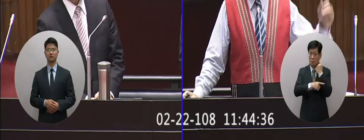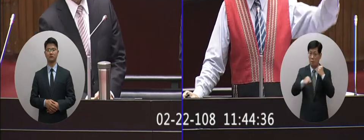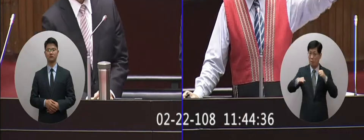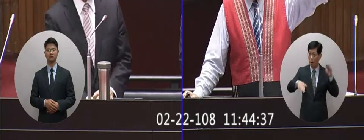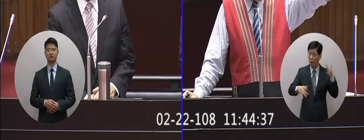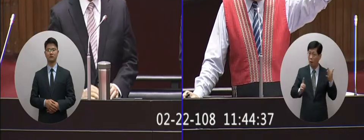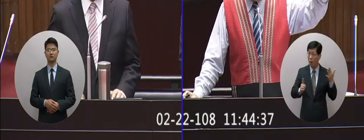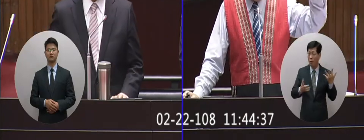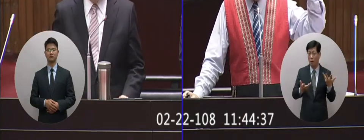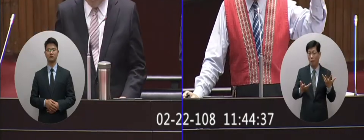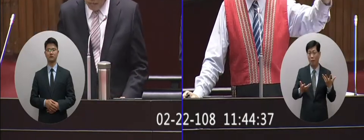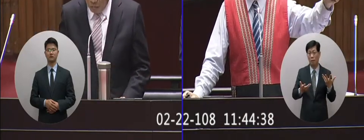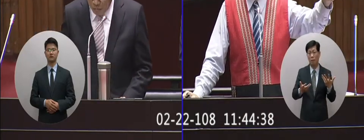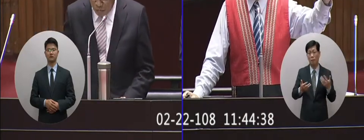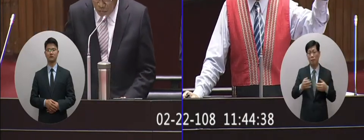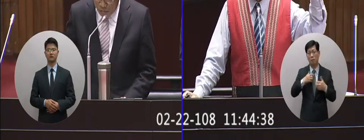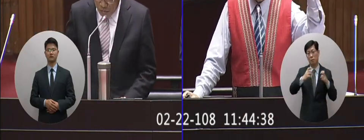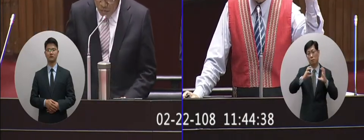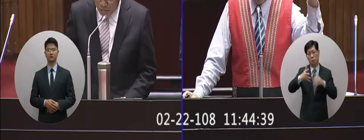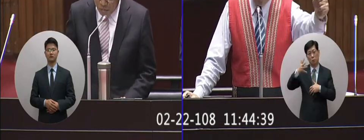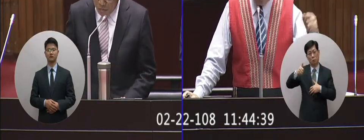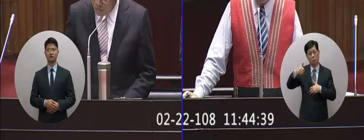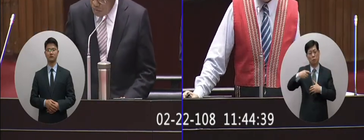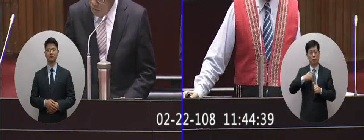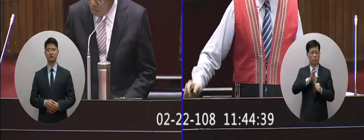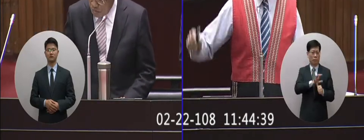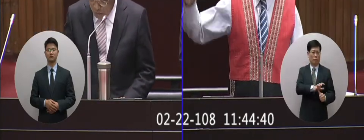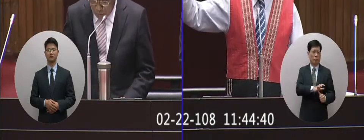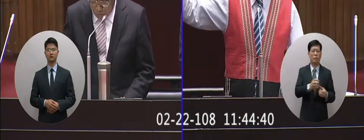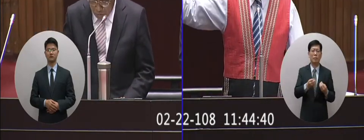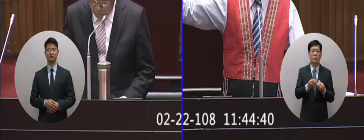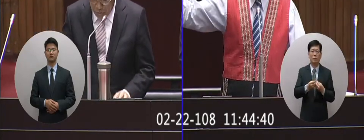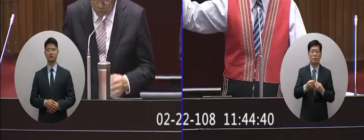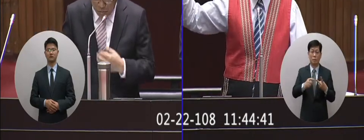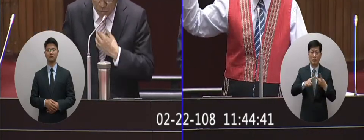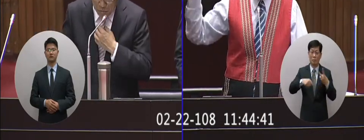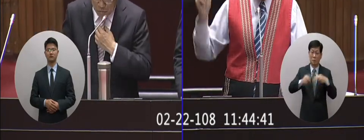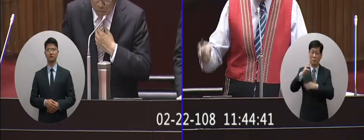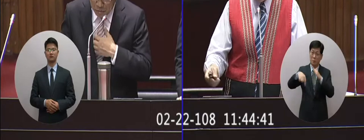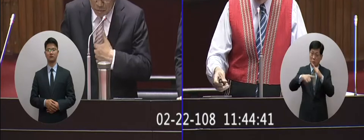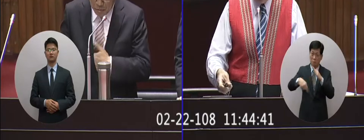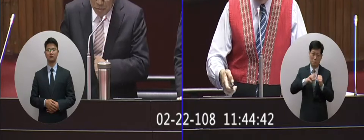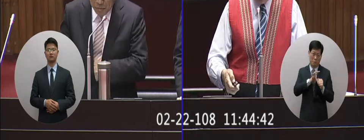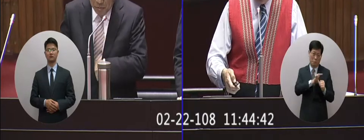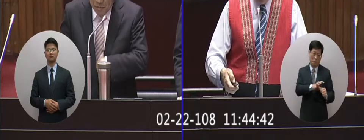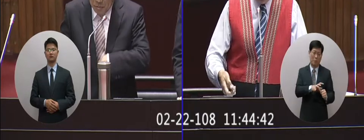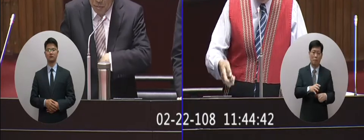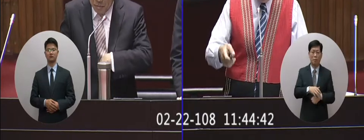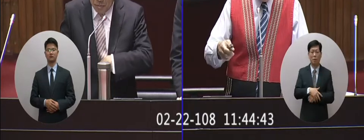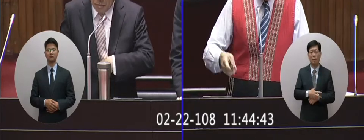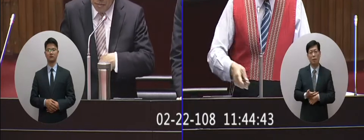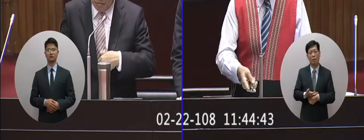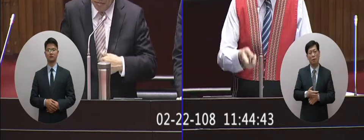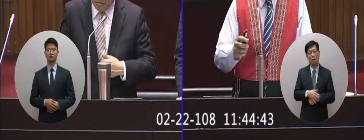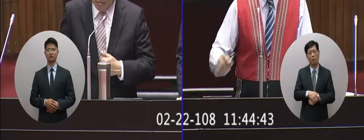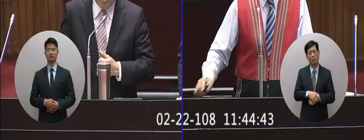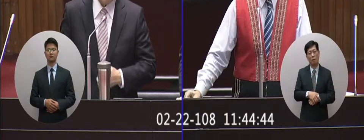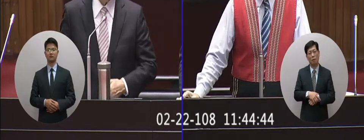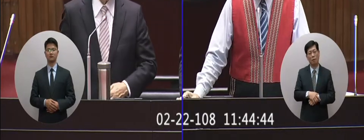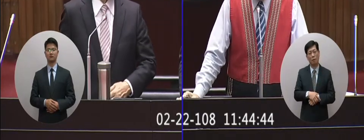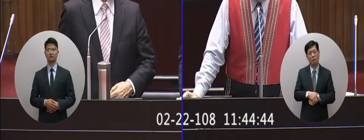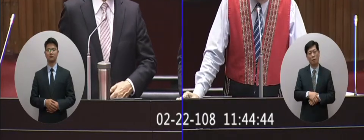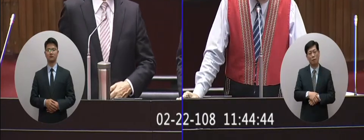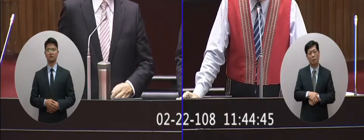但是他现在受到总统府很大的压力，受到行政院很大的压力。我们看